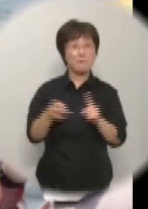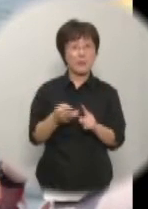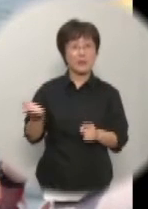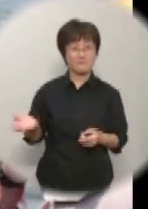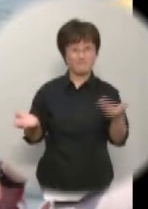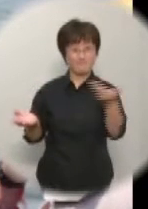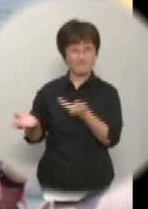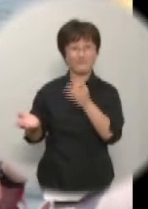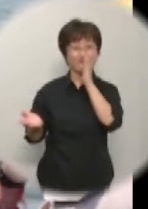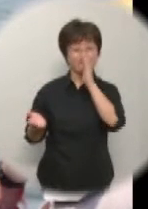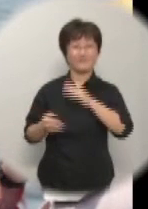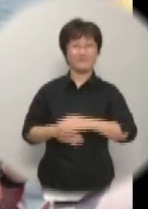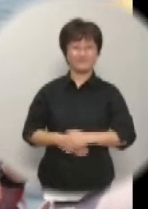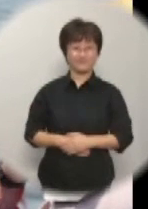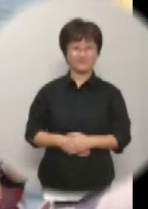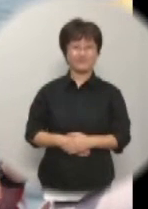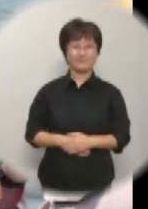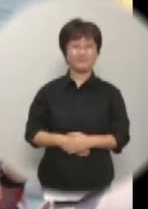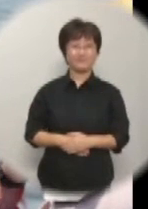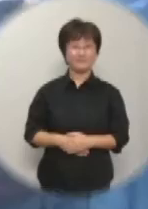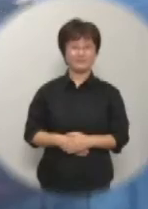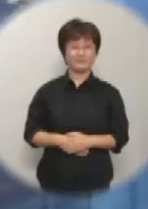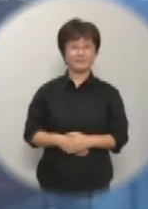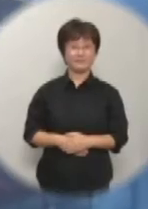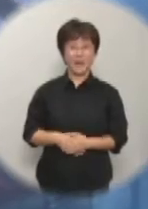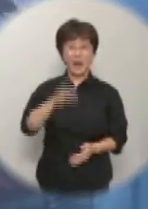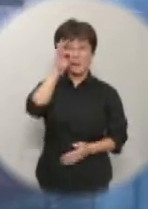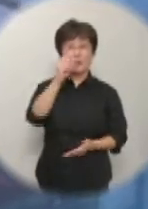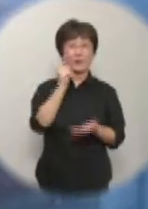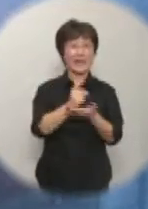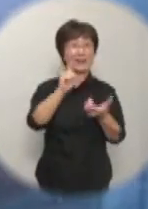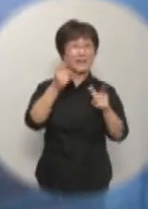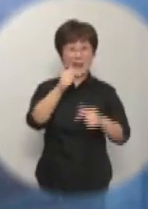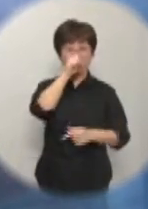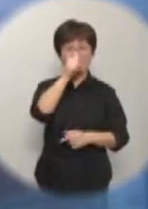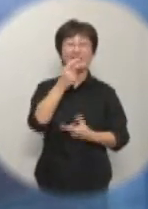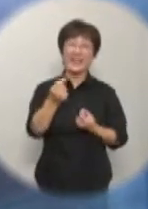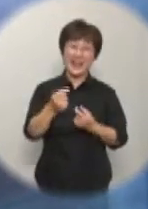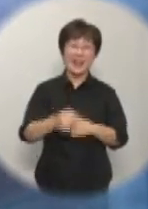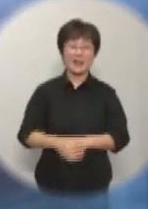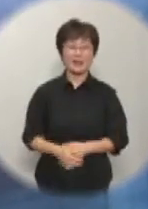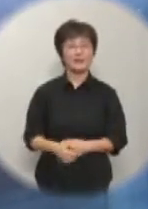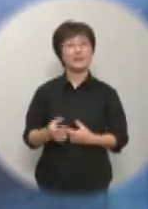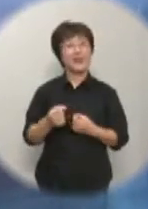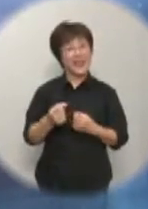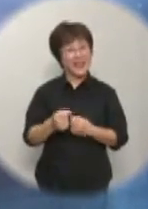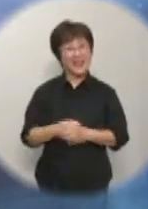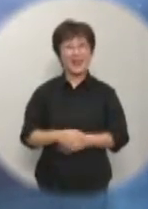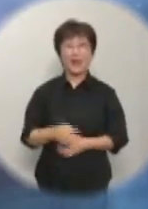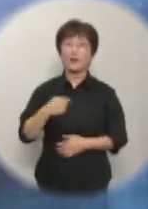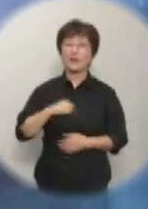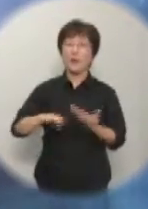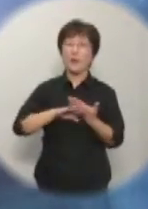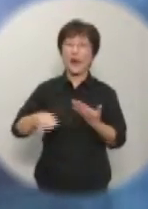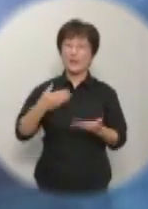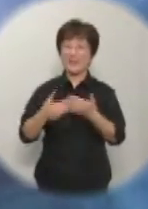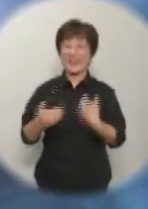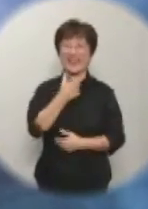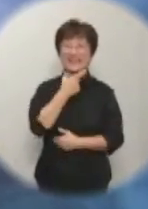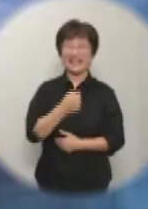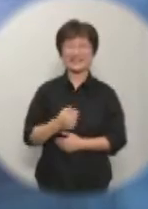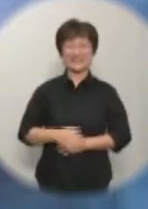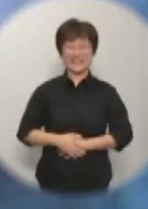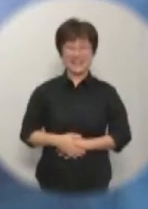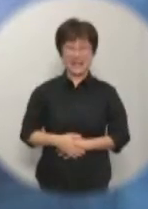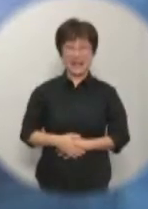たはウォットまでお問い合わせください。 見るだけじゃないっていうのがいいよね。 ねえ、うん、私他にも体験したく